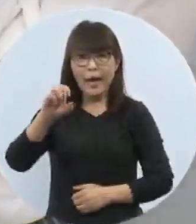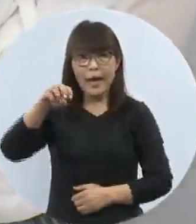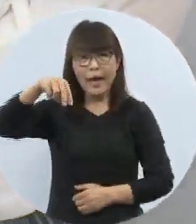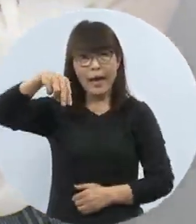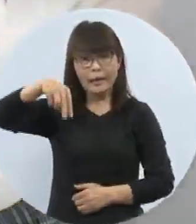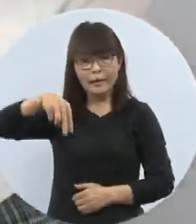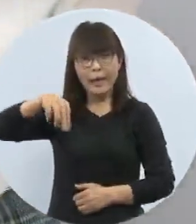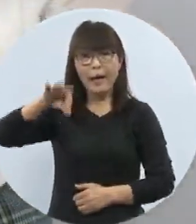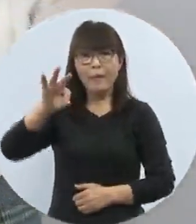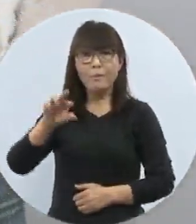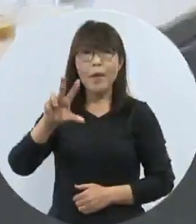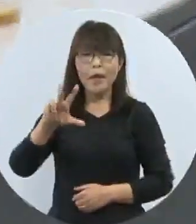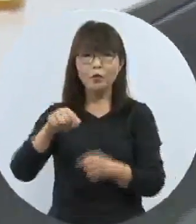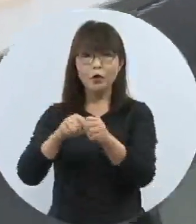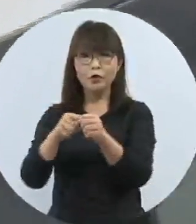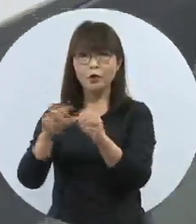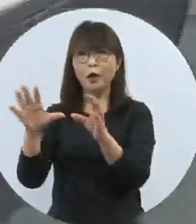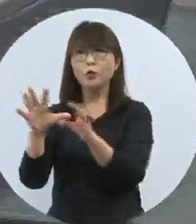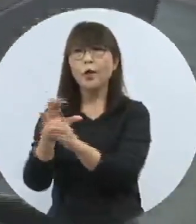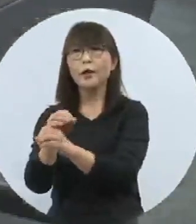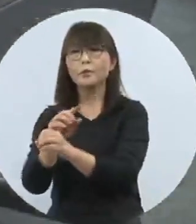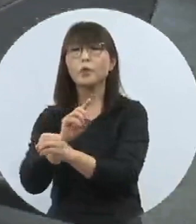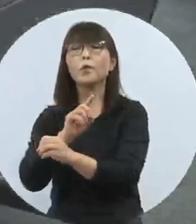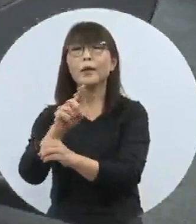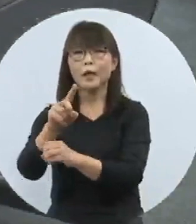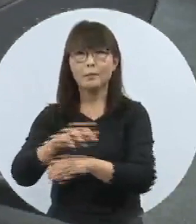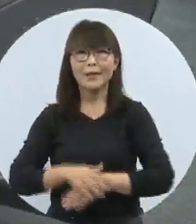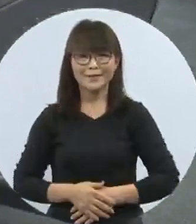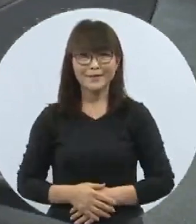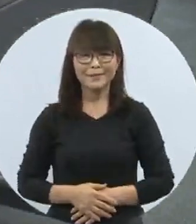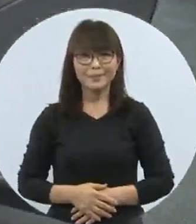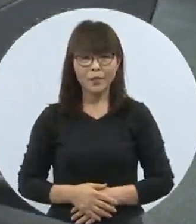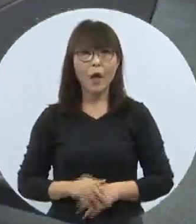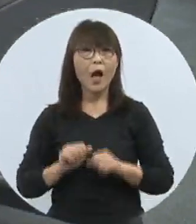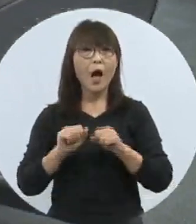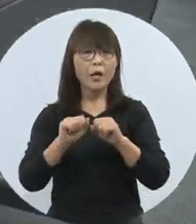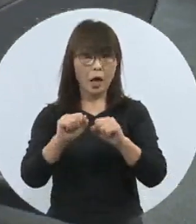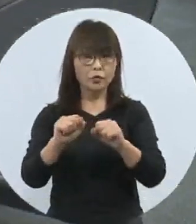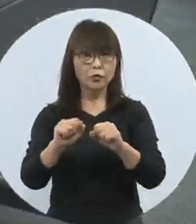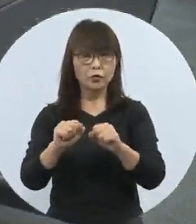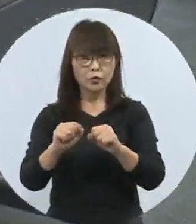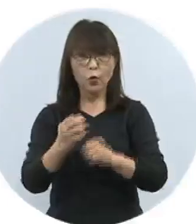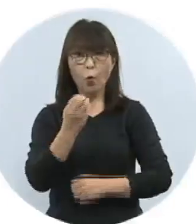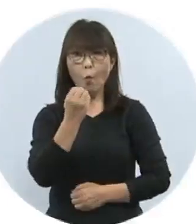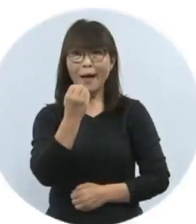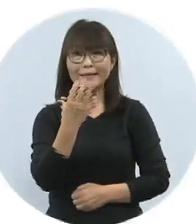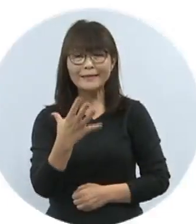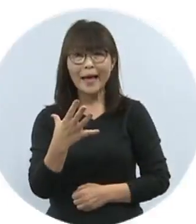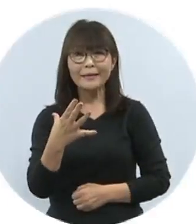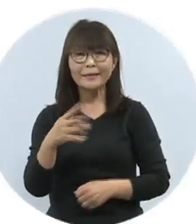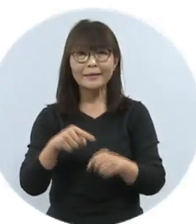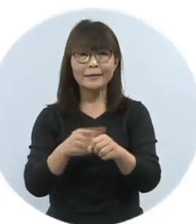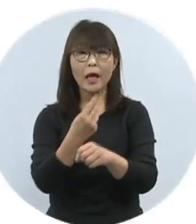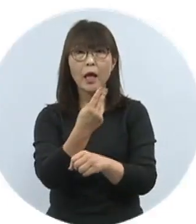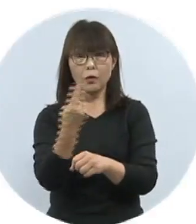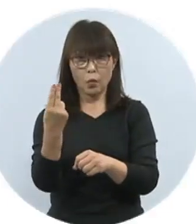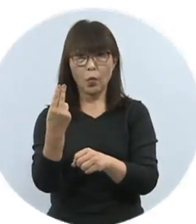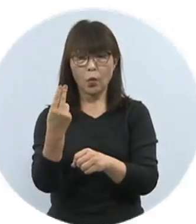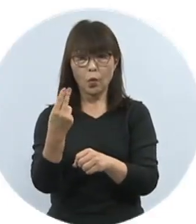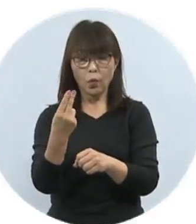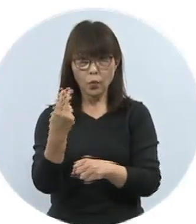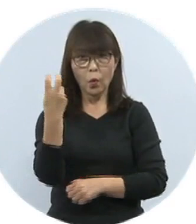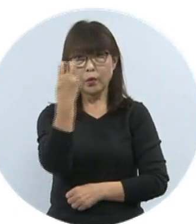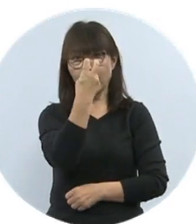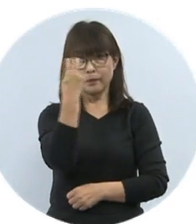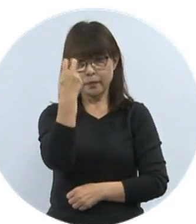ふうになります。 これから行われるのは酸性度測定実験。 pH 計の